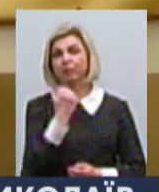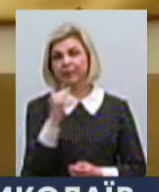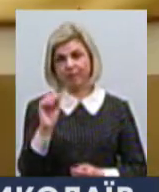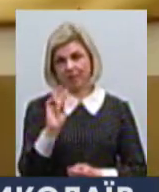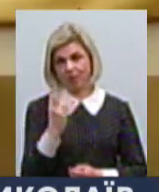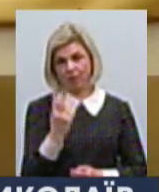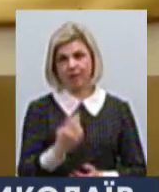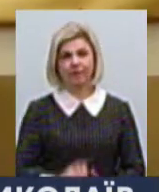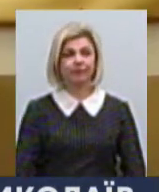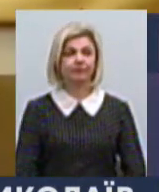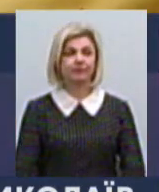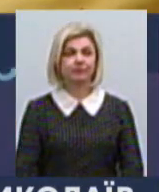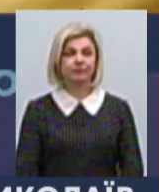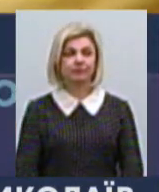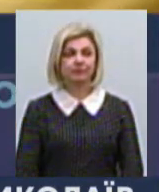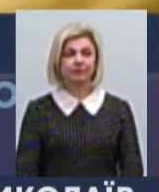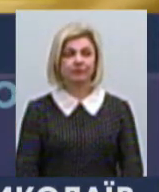Миколаєва.